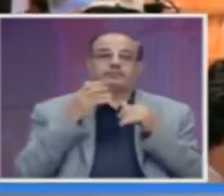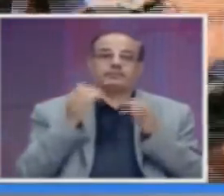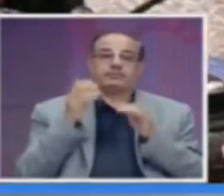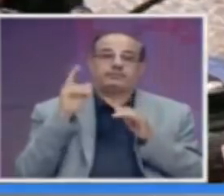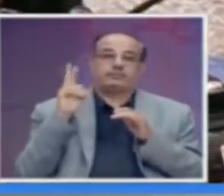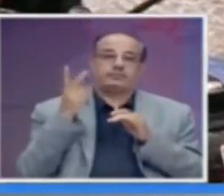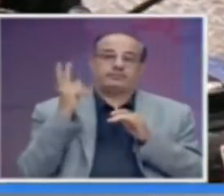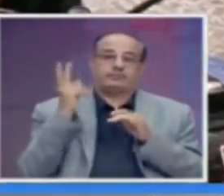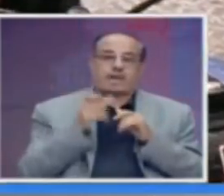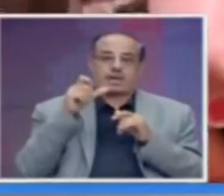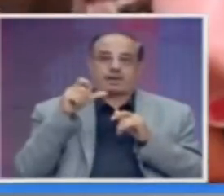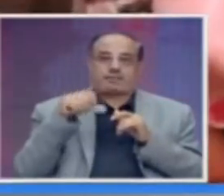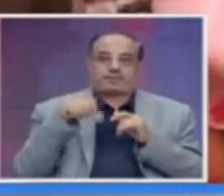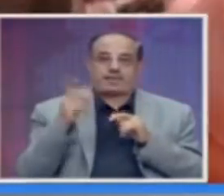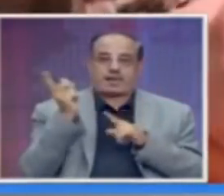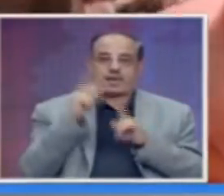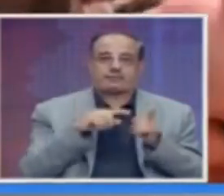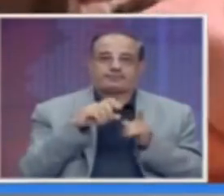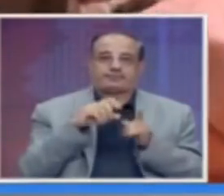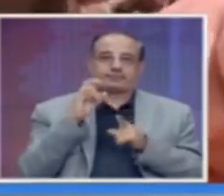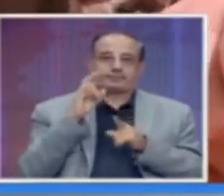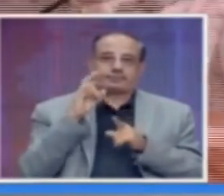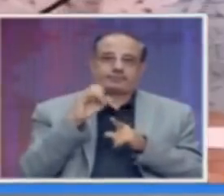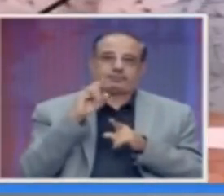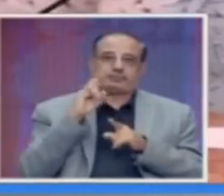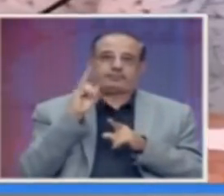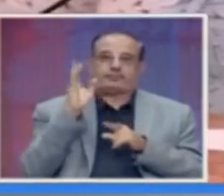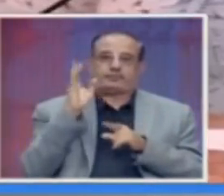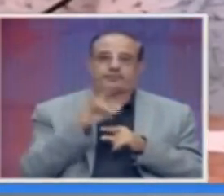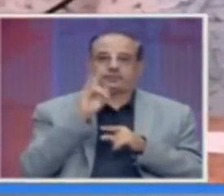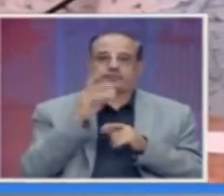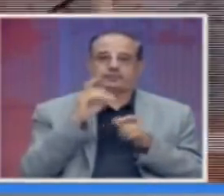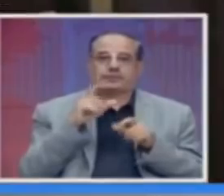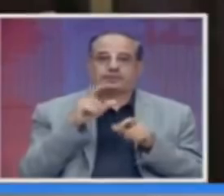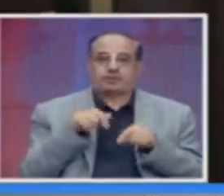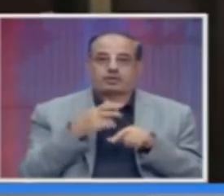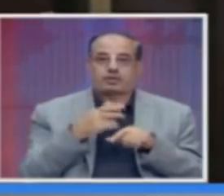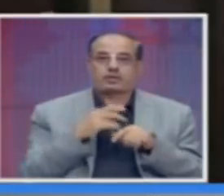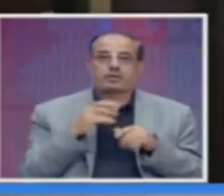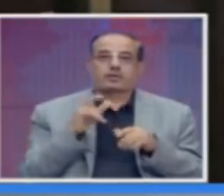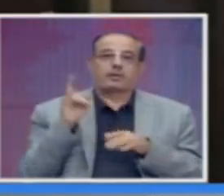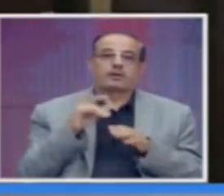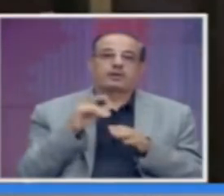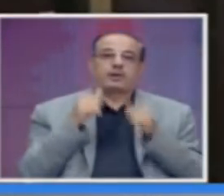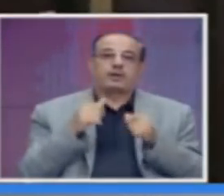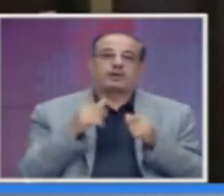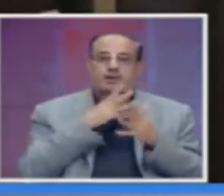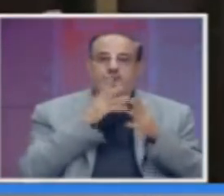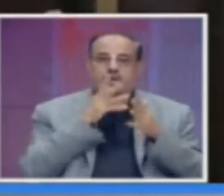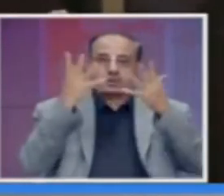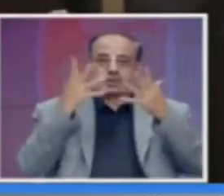من 27 من سبتمبر الماضي وحتى 10 من أكتوبر الجاري. 5 أكتوبر كان إعلان القائمة